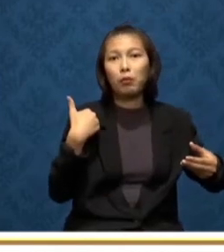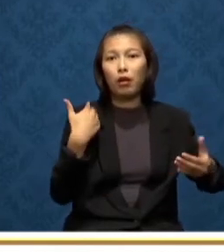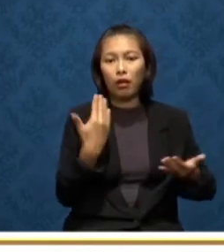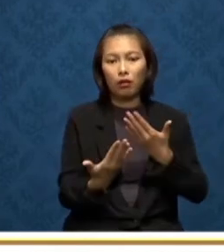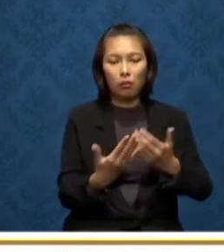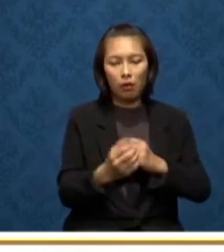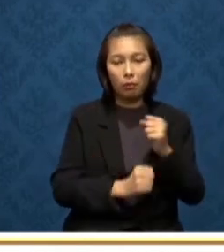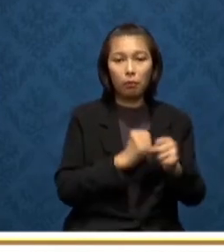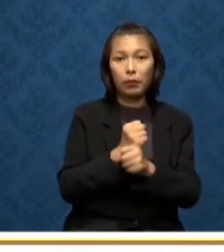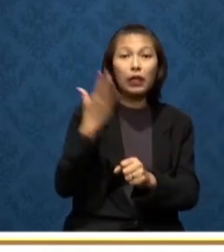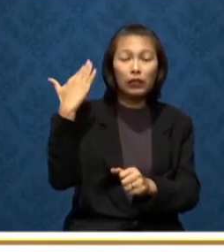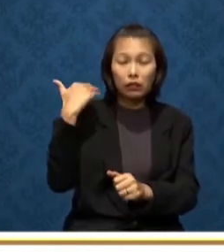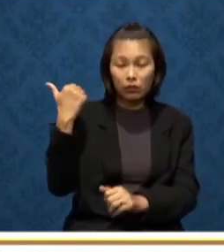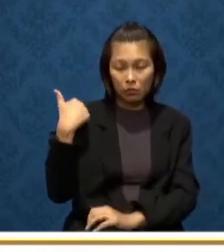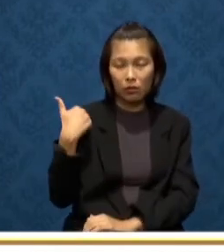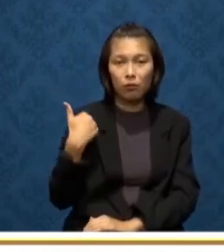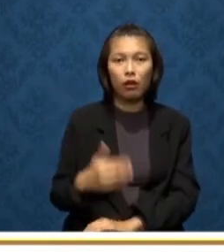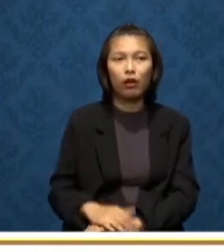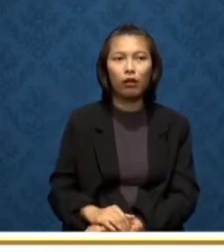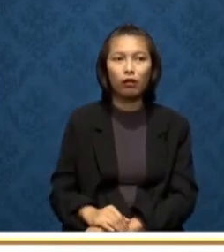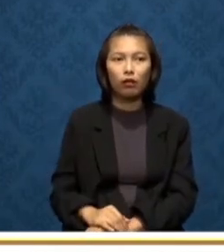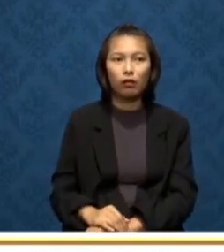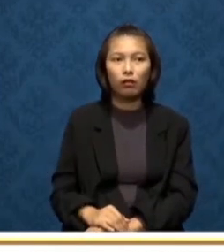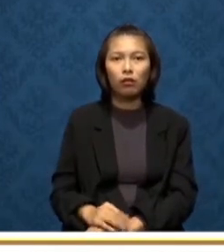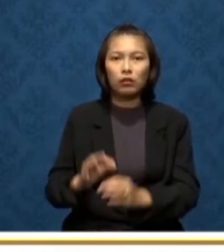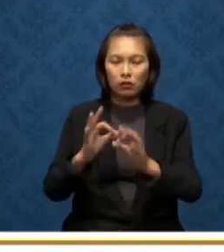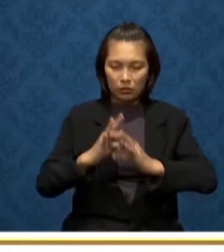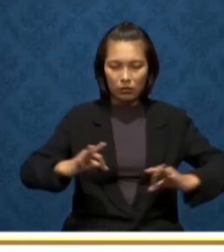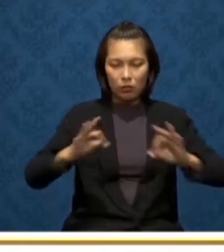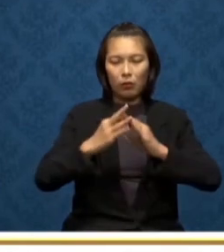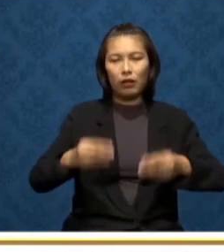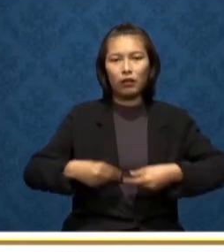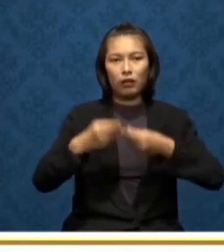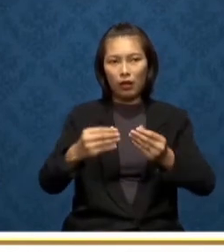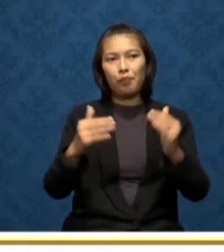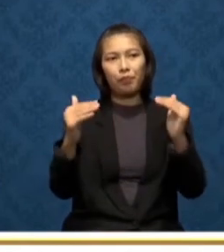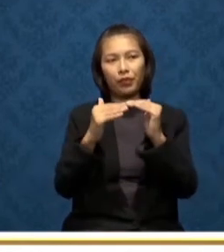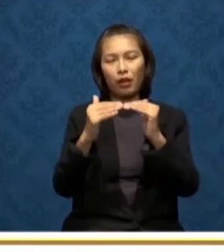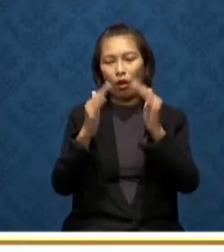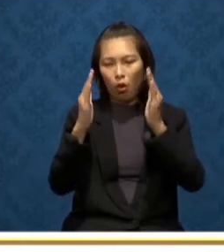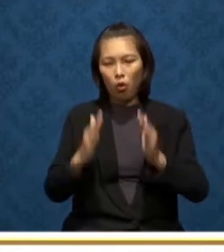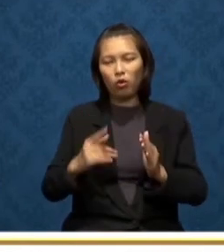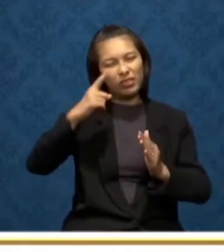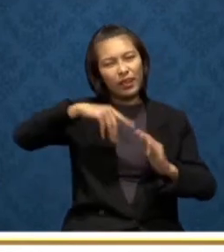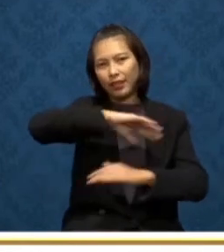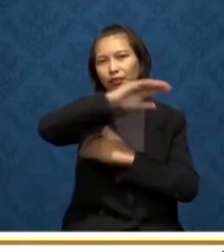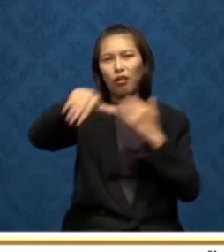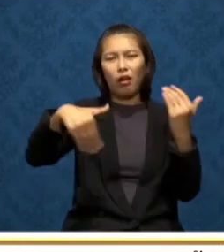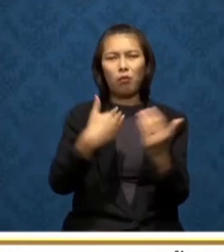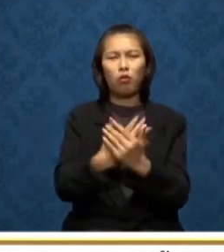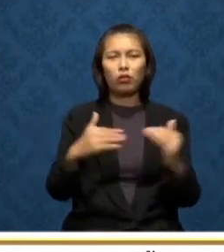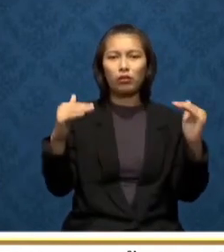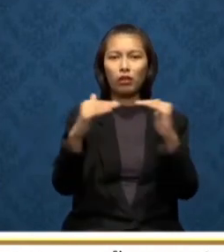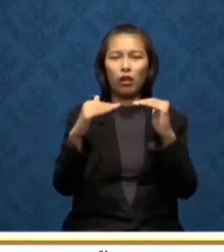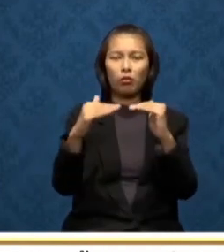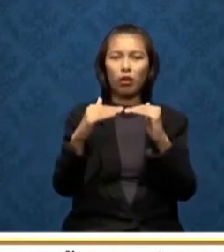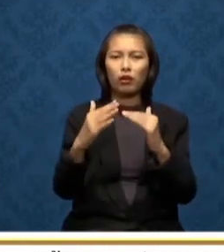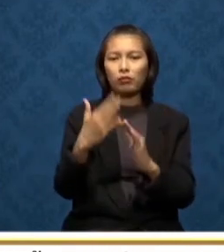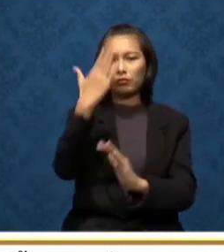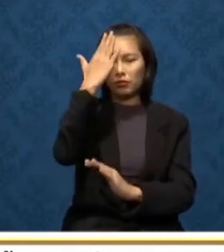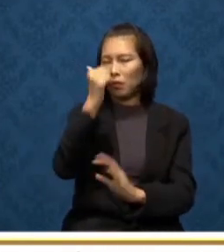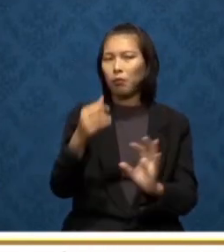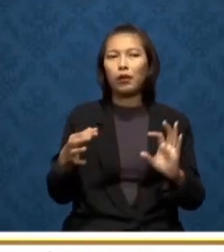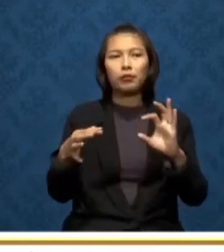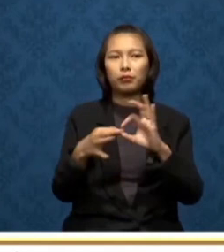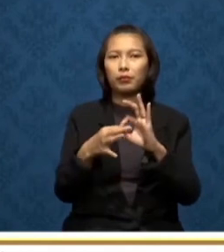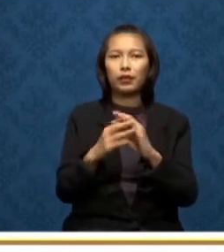ครับต้องให้ความเป็นธรรมแก่มนุษย์ทุกคนเท่าเทียมกันถึงจะเป็นเรื่องสิทธิ